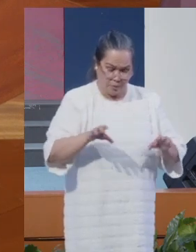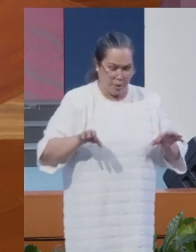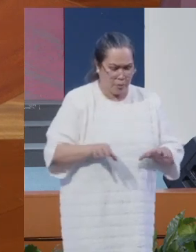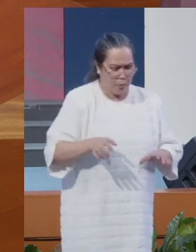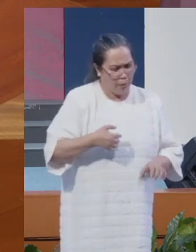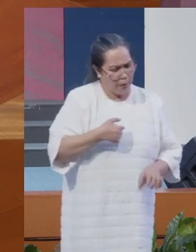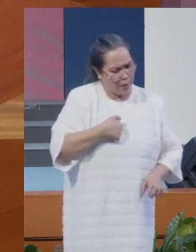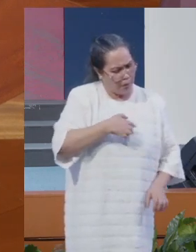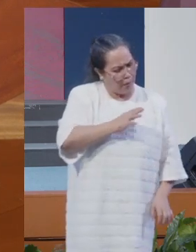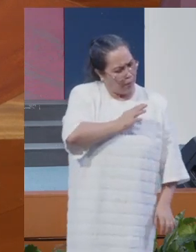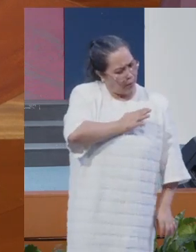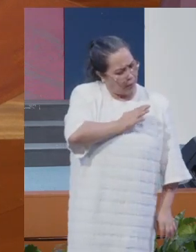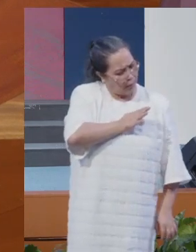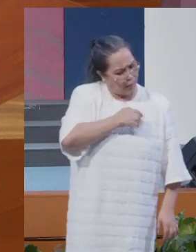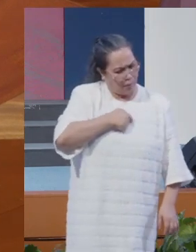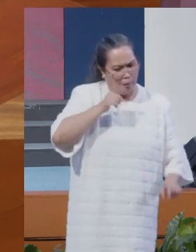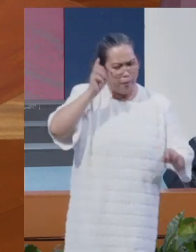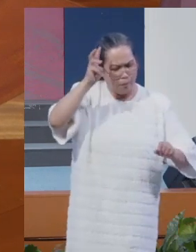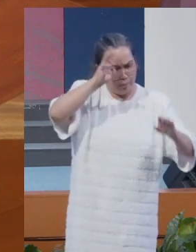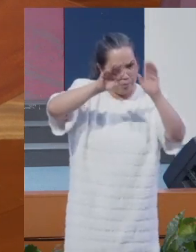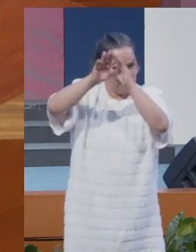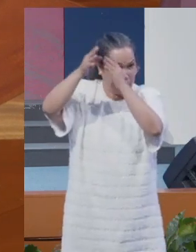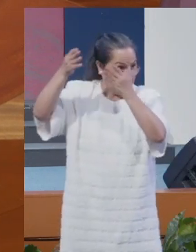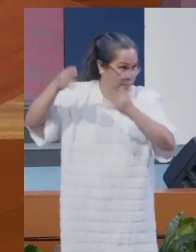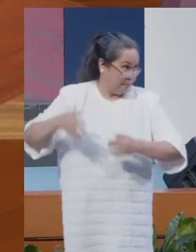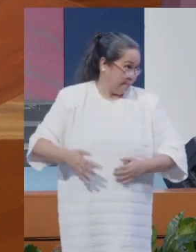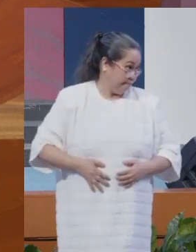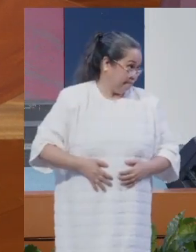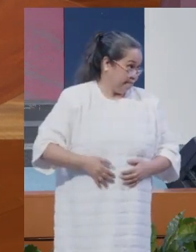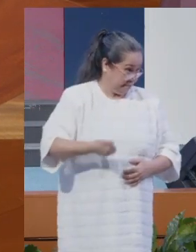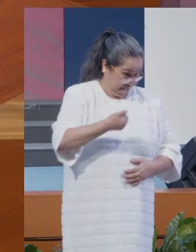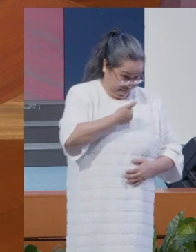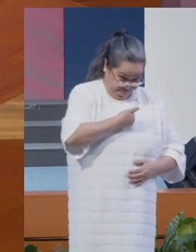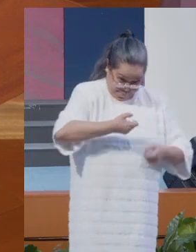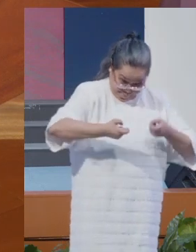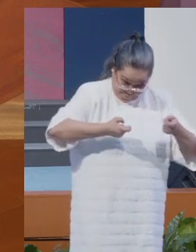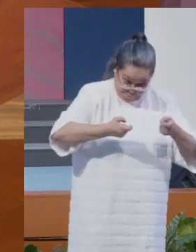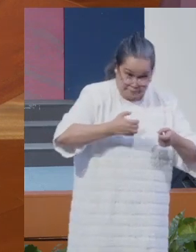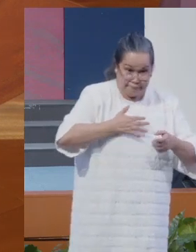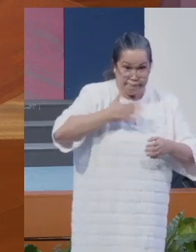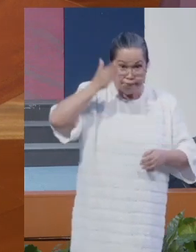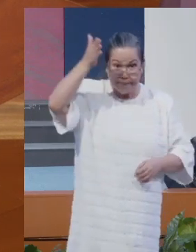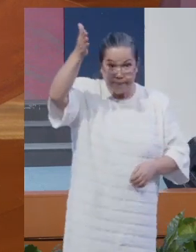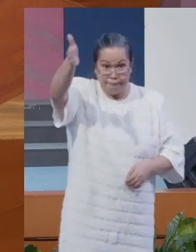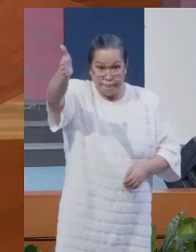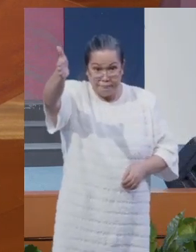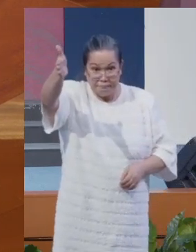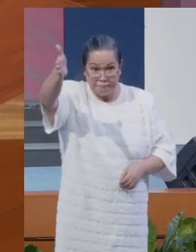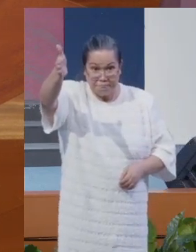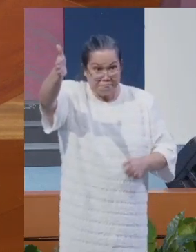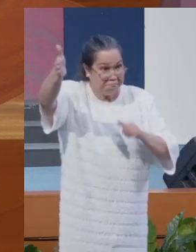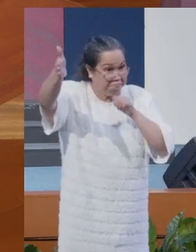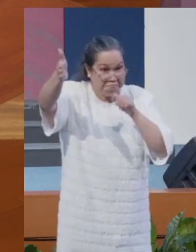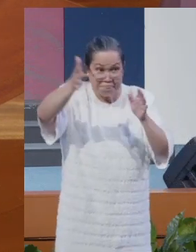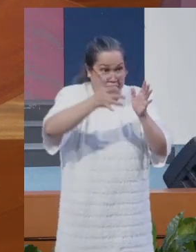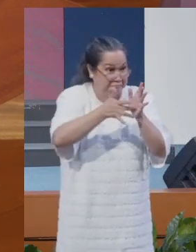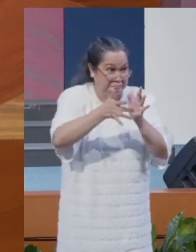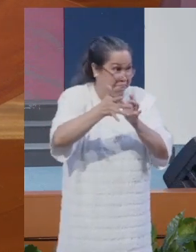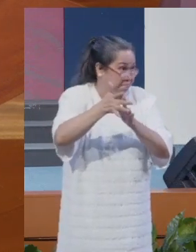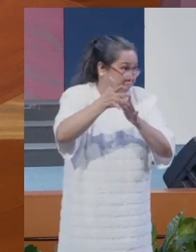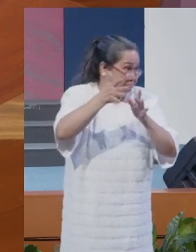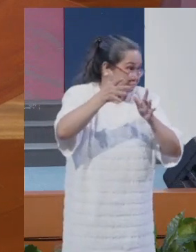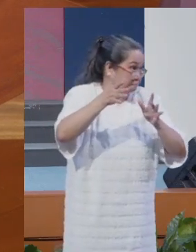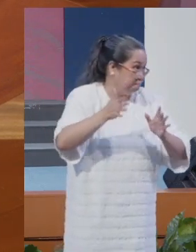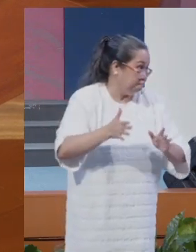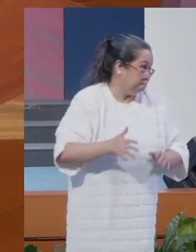kung meron tayong pwedeng gawin, edi kontrolado natin ang ating kinabukasan sa susunod na buhay. Pero